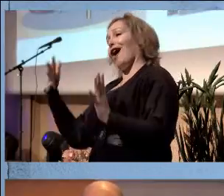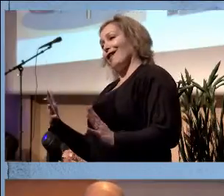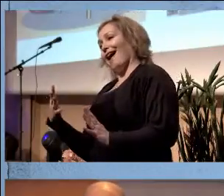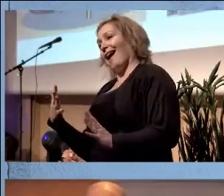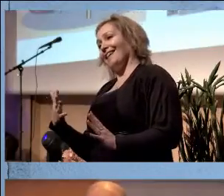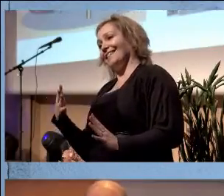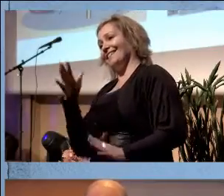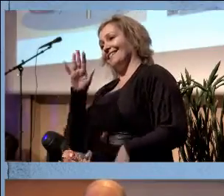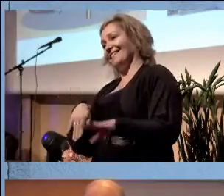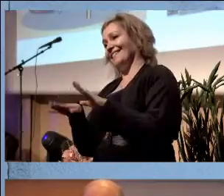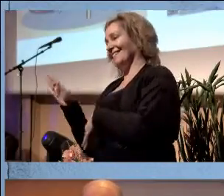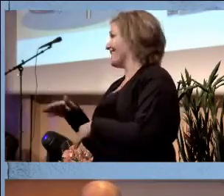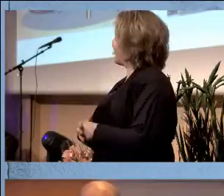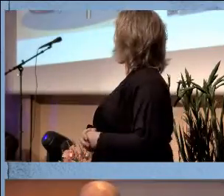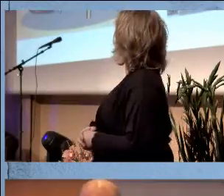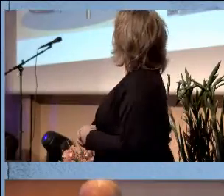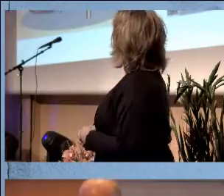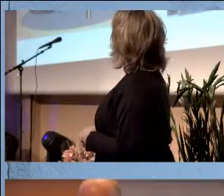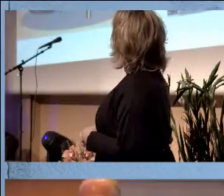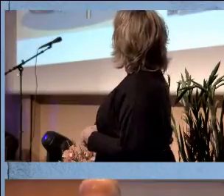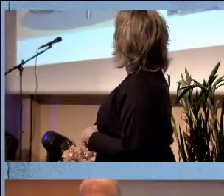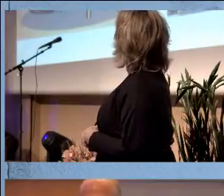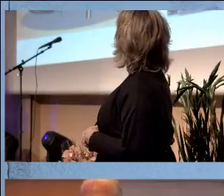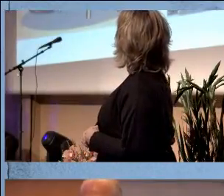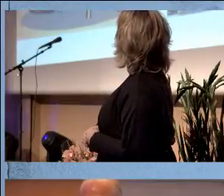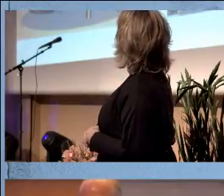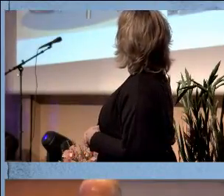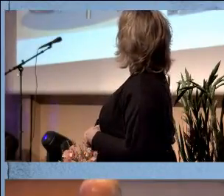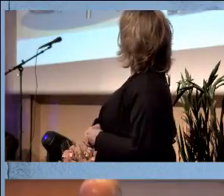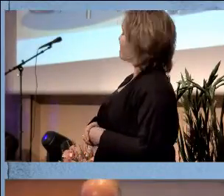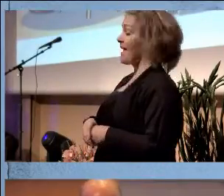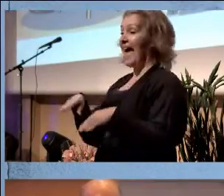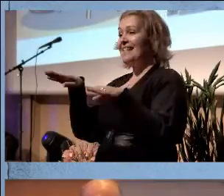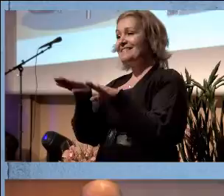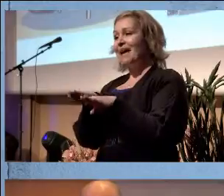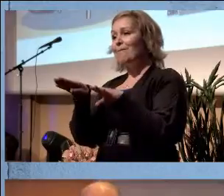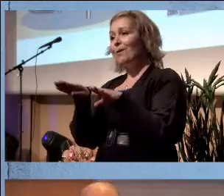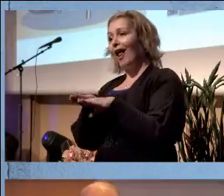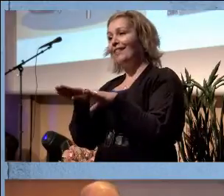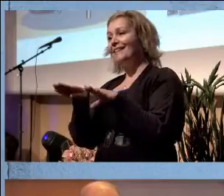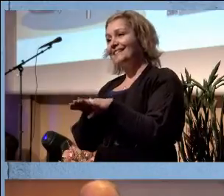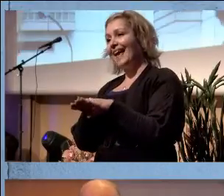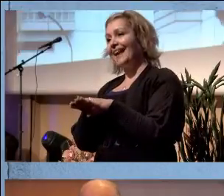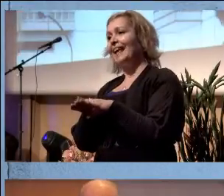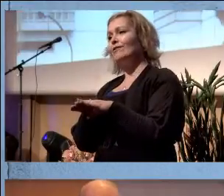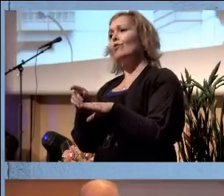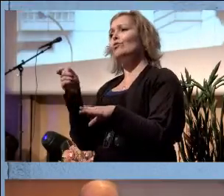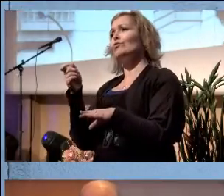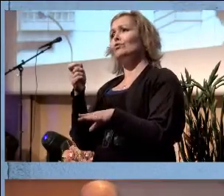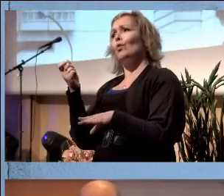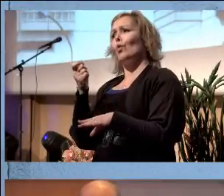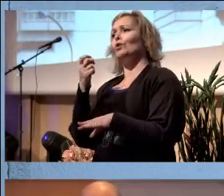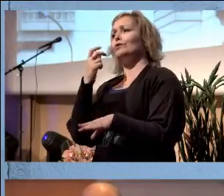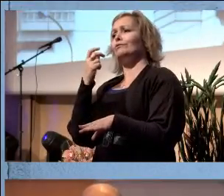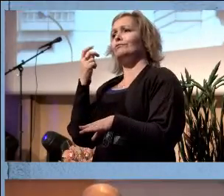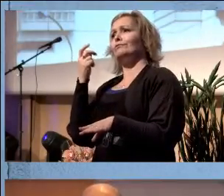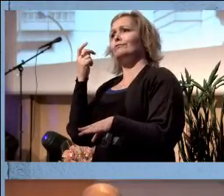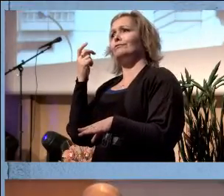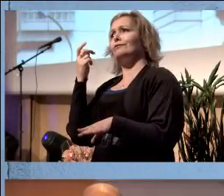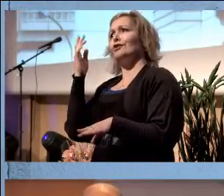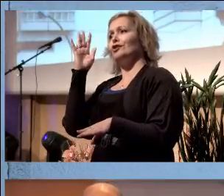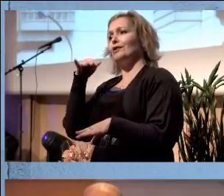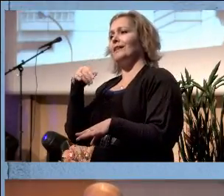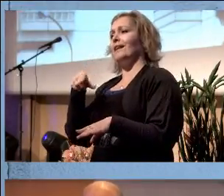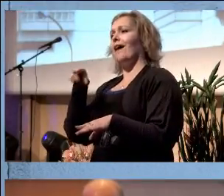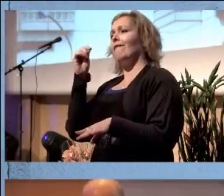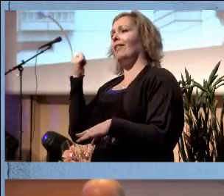Demokratiseringen så syns noen, jeg fant